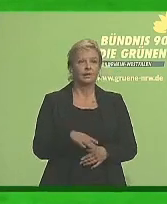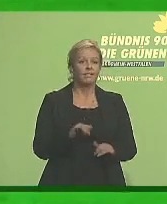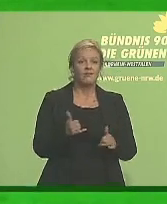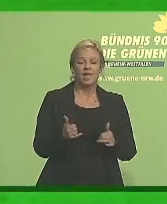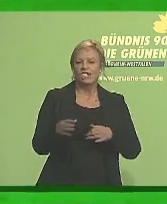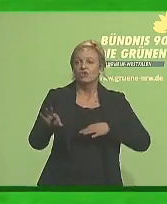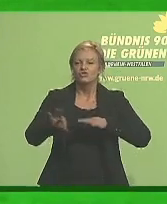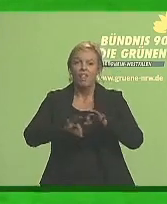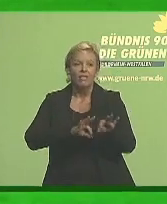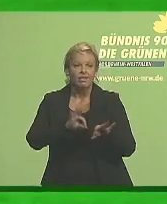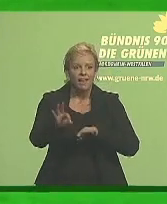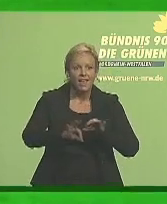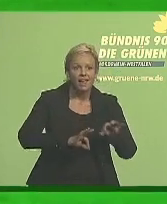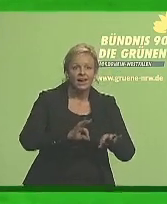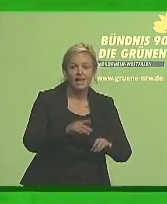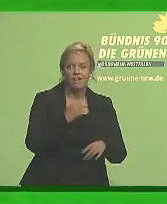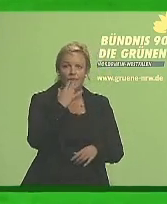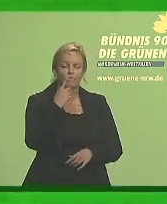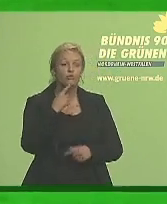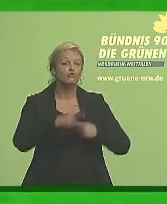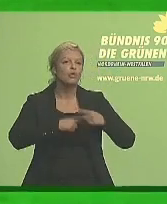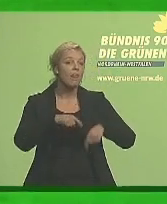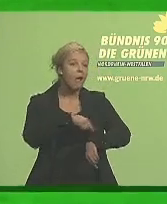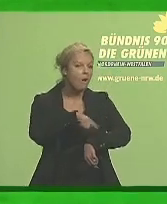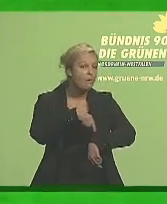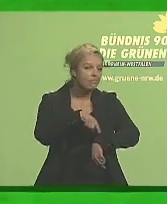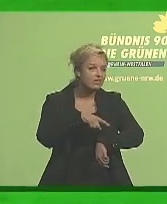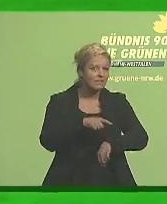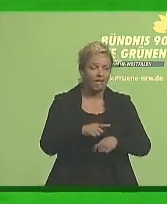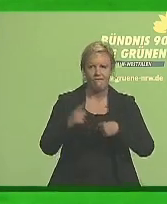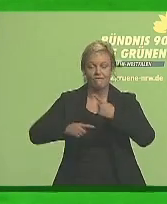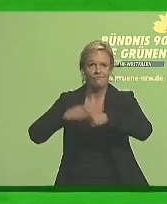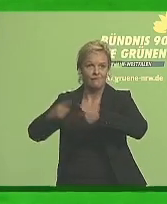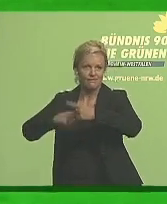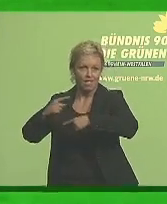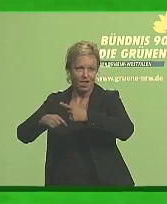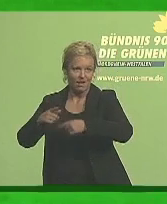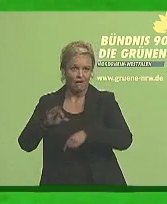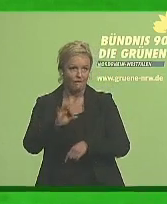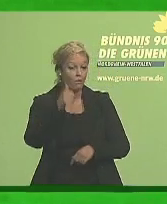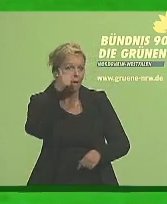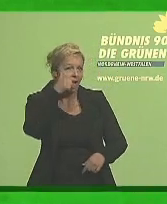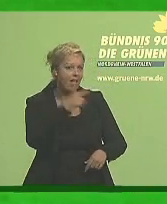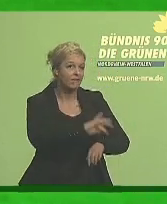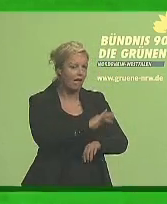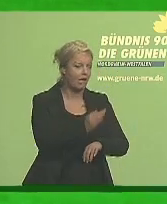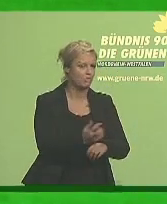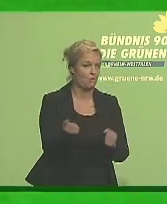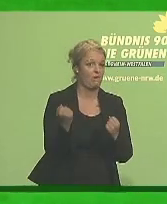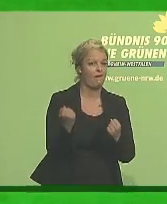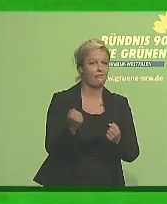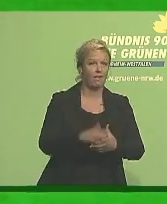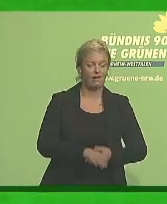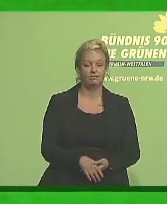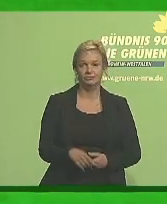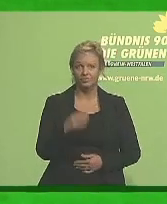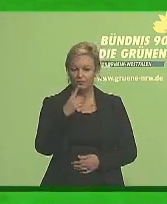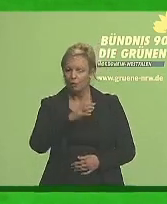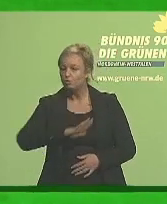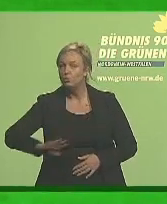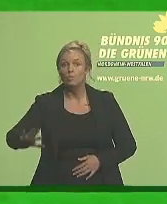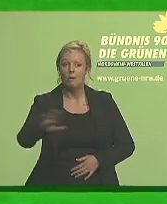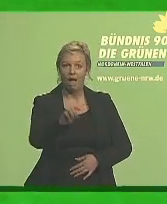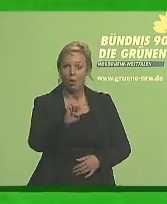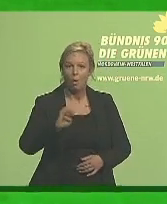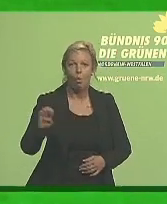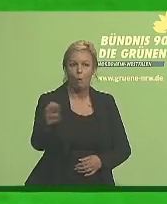um Laufzeitenverlängerung für alte, abgeschriebene Atomkraftwerke überall in der